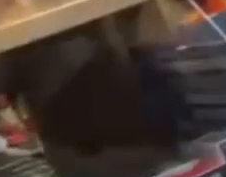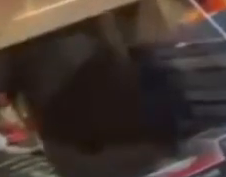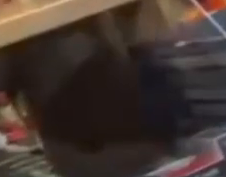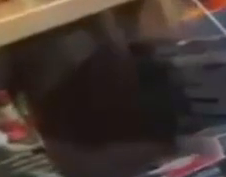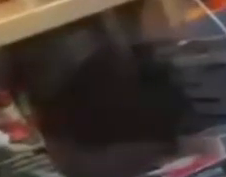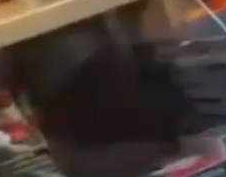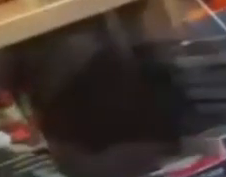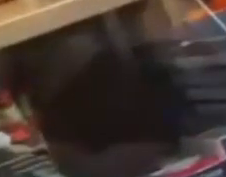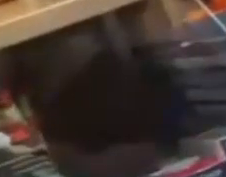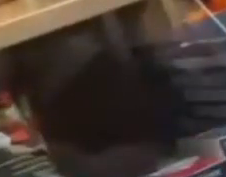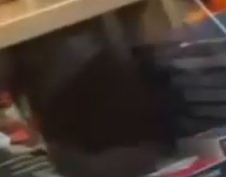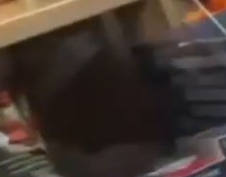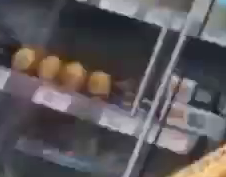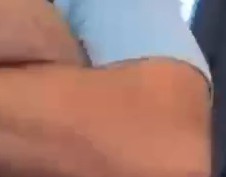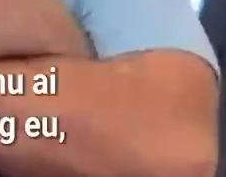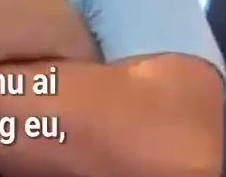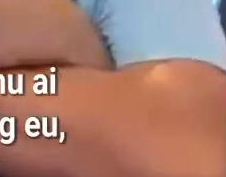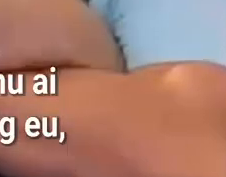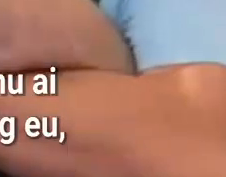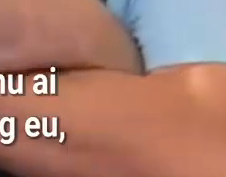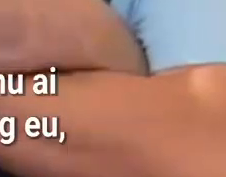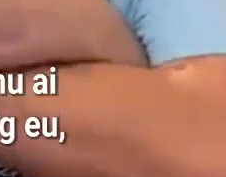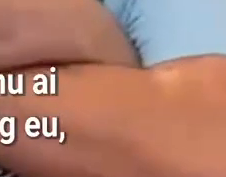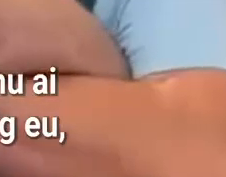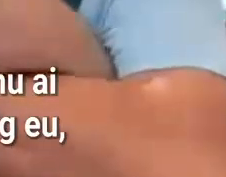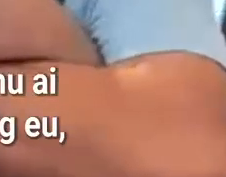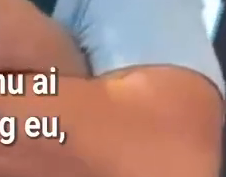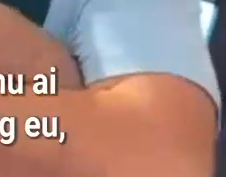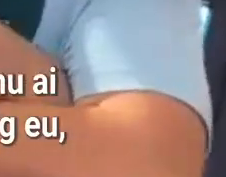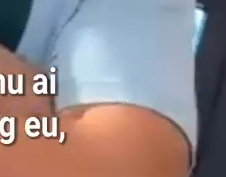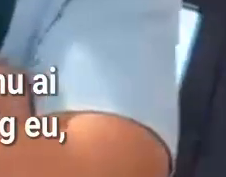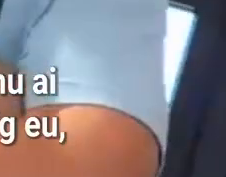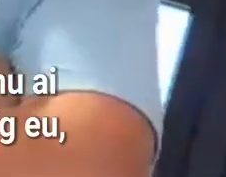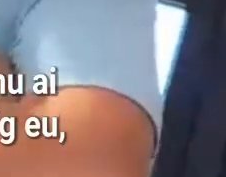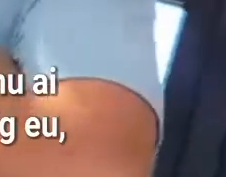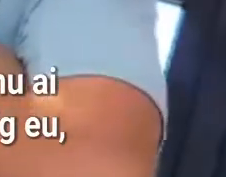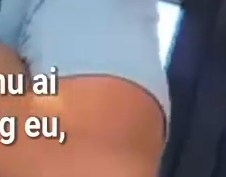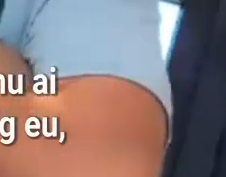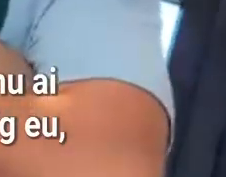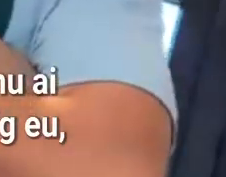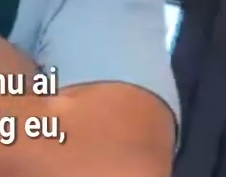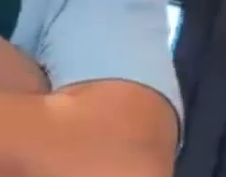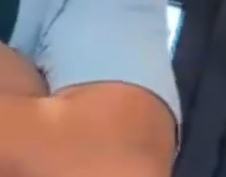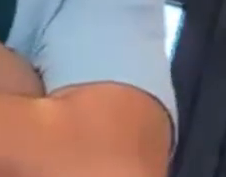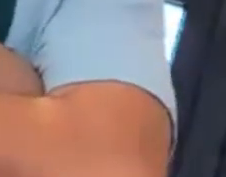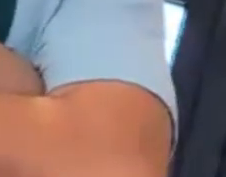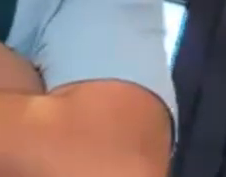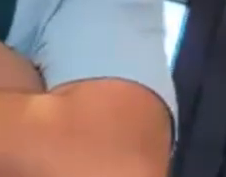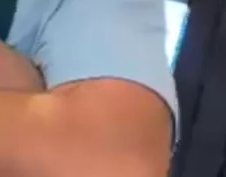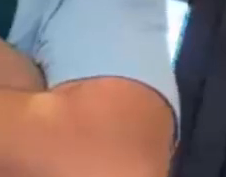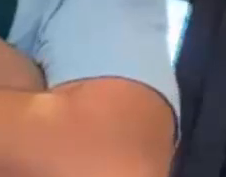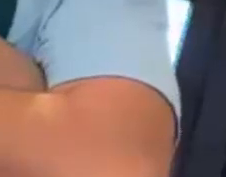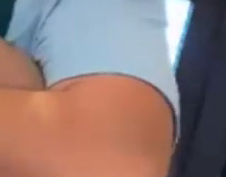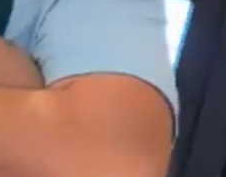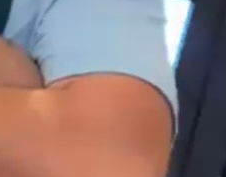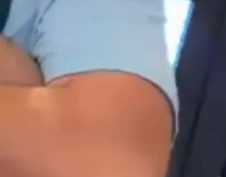îl cumperi la prețul care era acum o lună și o zi. Și nici n-au cum să scadă asta, pentru că n-ai cum să spui mie cât să câștig eu. Asta e o